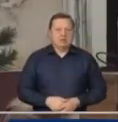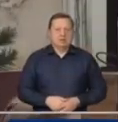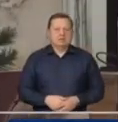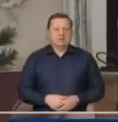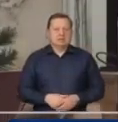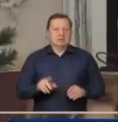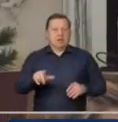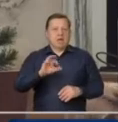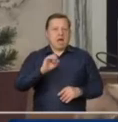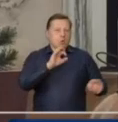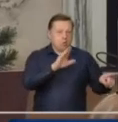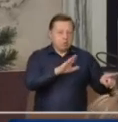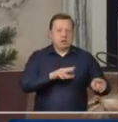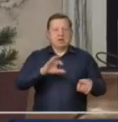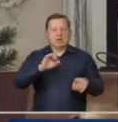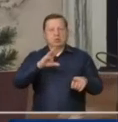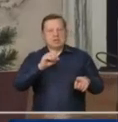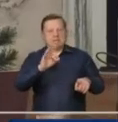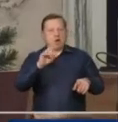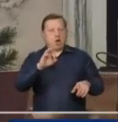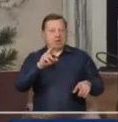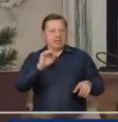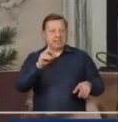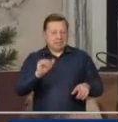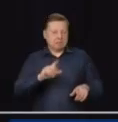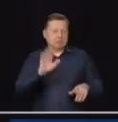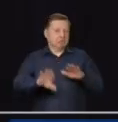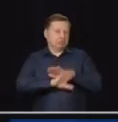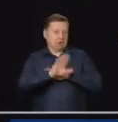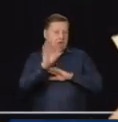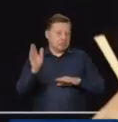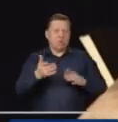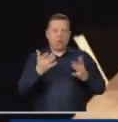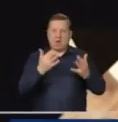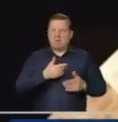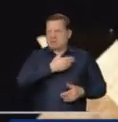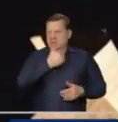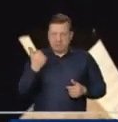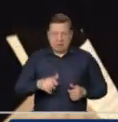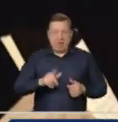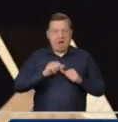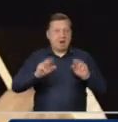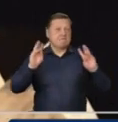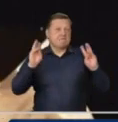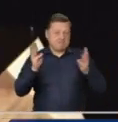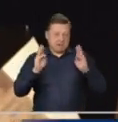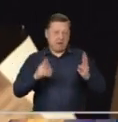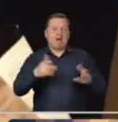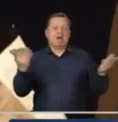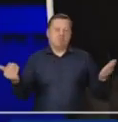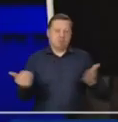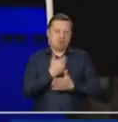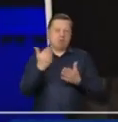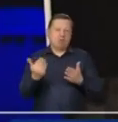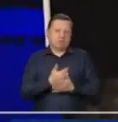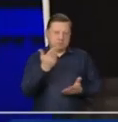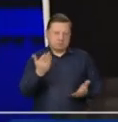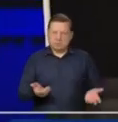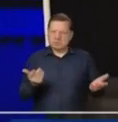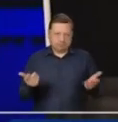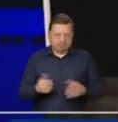Dla Jakuba Józefa Orlińskiego występ przed publicznością to wyzwanie, ale nie mniejszym jest prowadzenie warsztatów. To dla niego zupełna nowość. Mamy dość mało czasu,